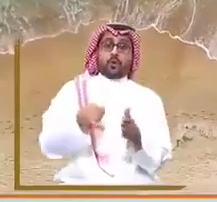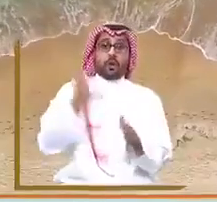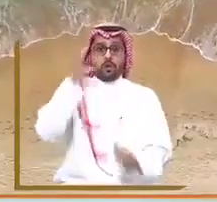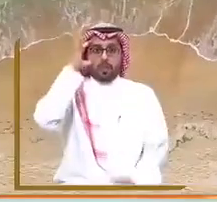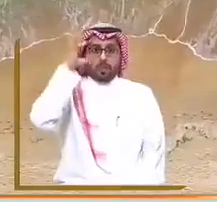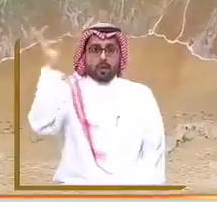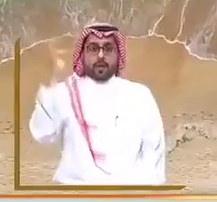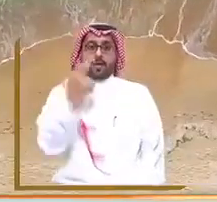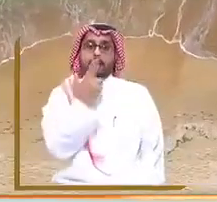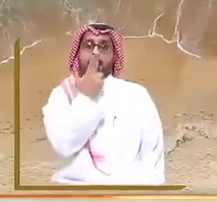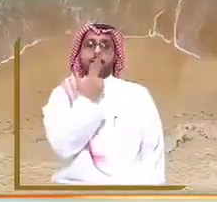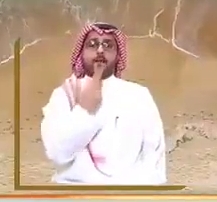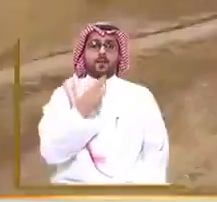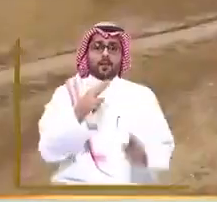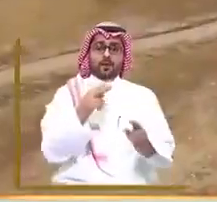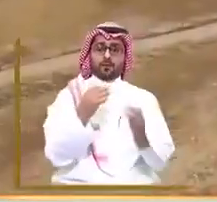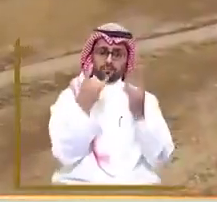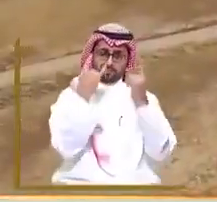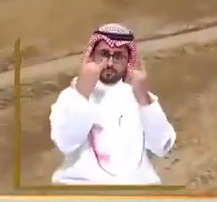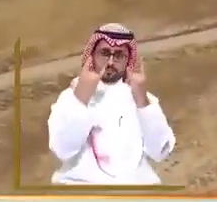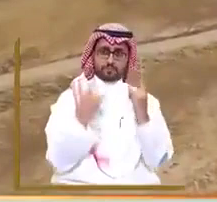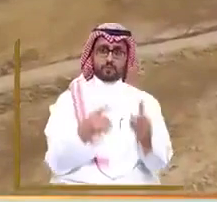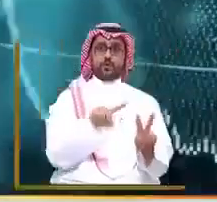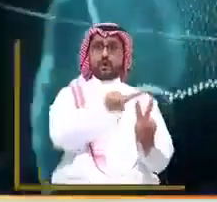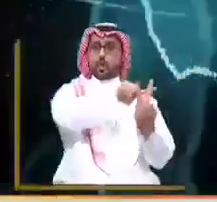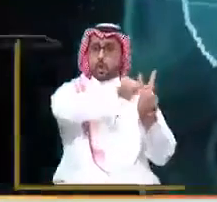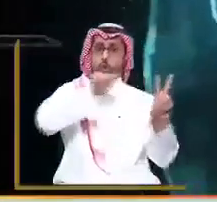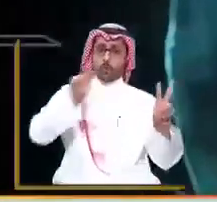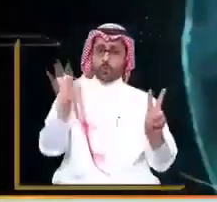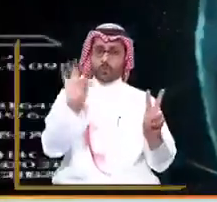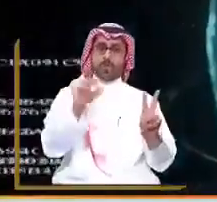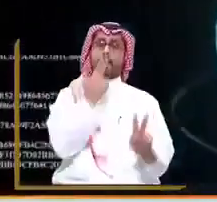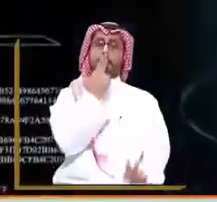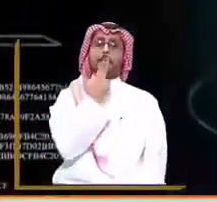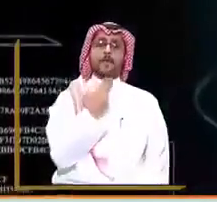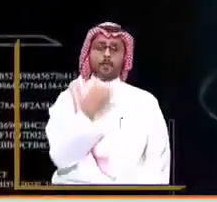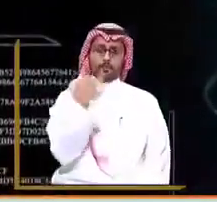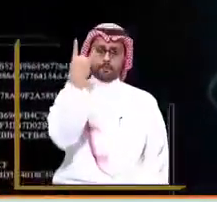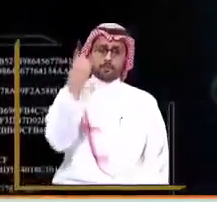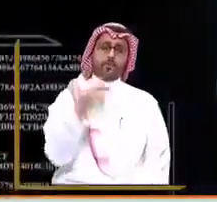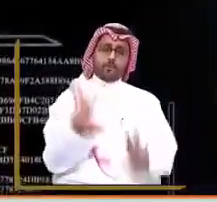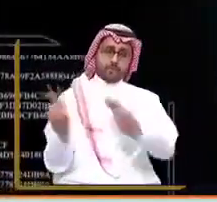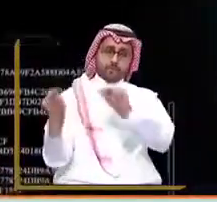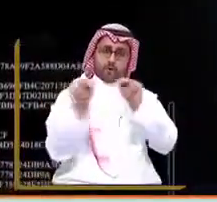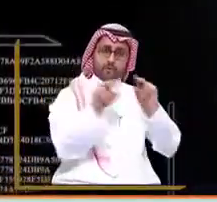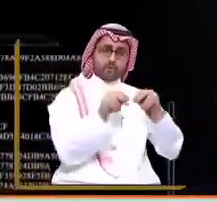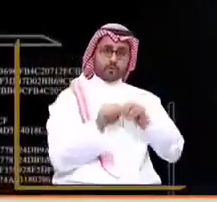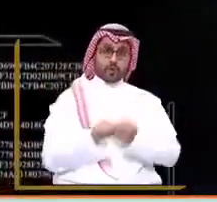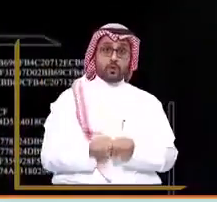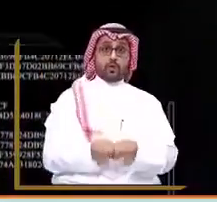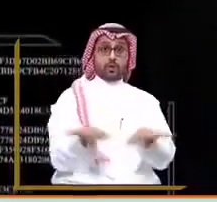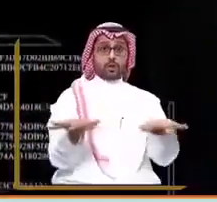المستدامة وجعل المملكة قوة صناعية رائدة ومنصة لوجستية عالمية.